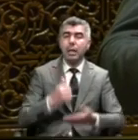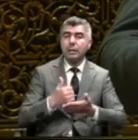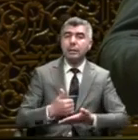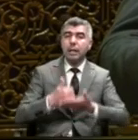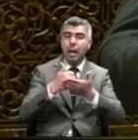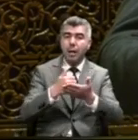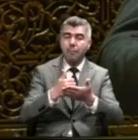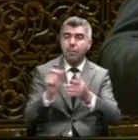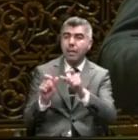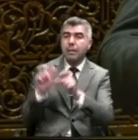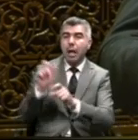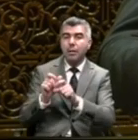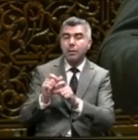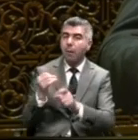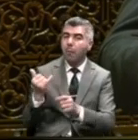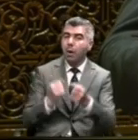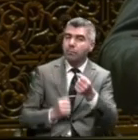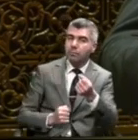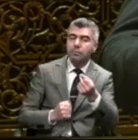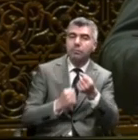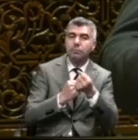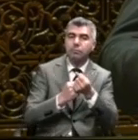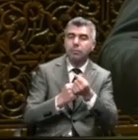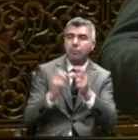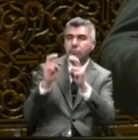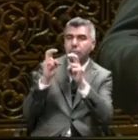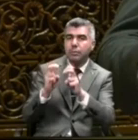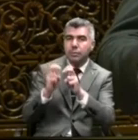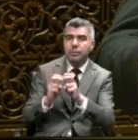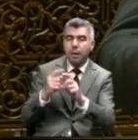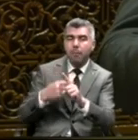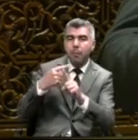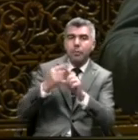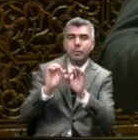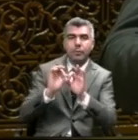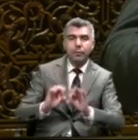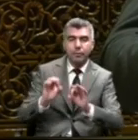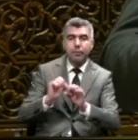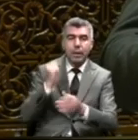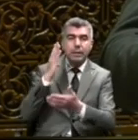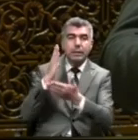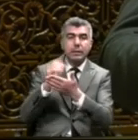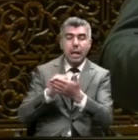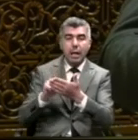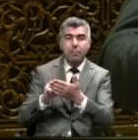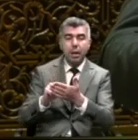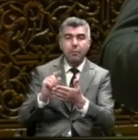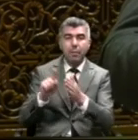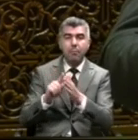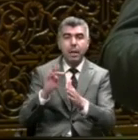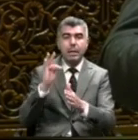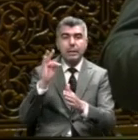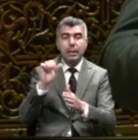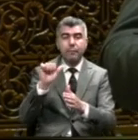القدره الشرائيه للمواطنين وكبح ارتفاع الاسرار عن طريق اولا اصلاح الضريبه على القيمه المضافه ثانيا